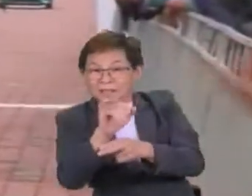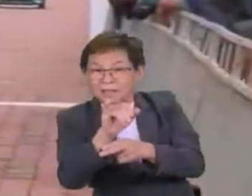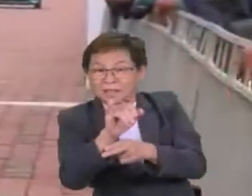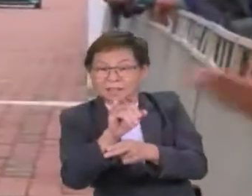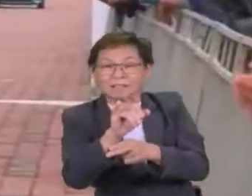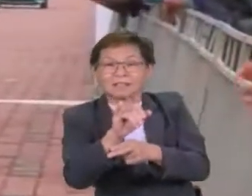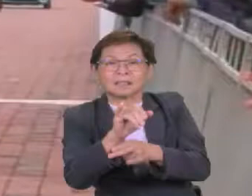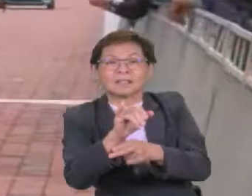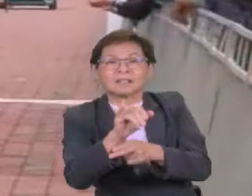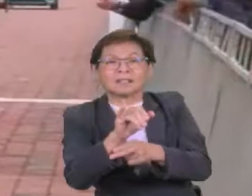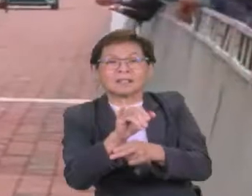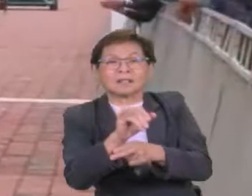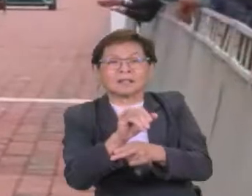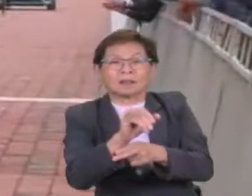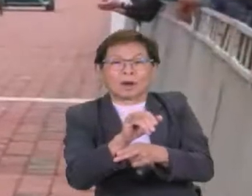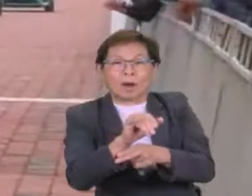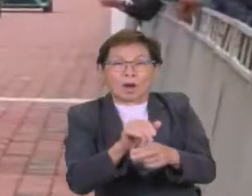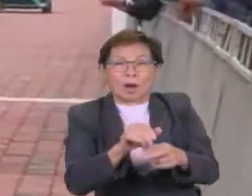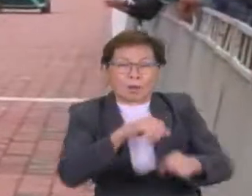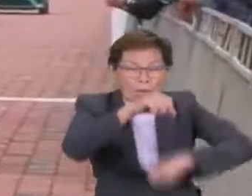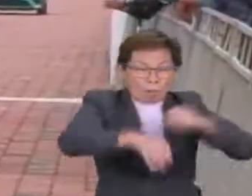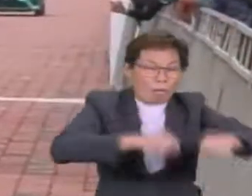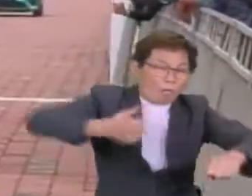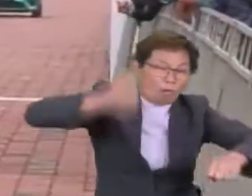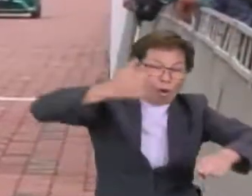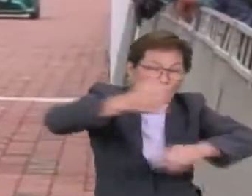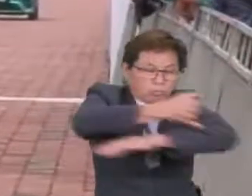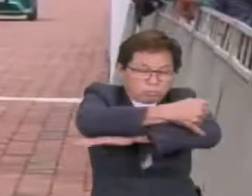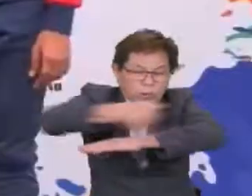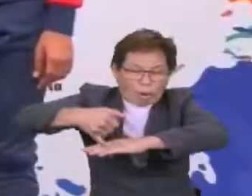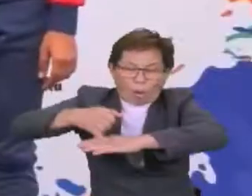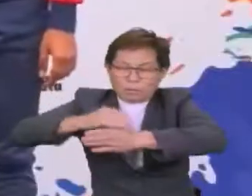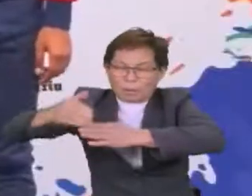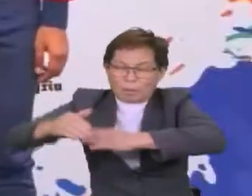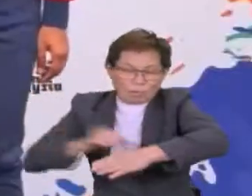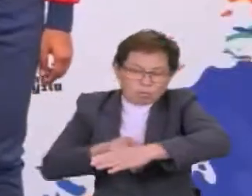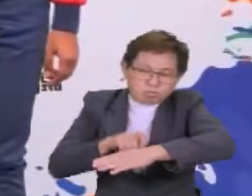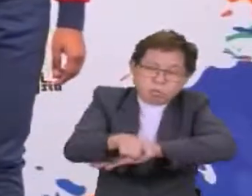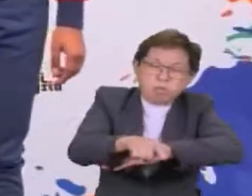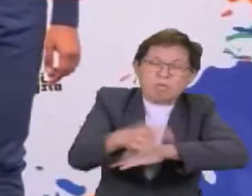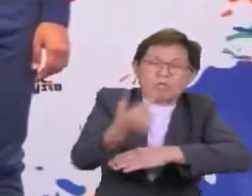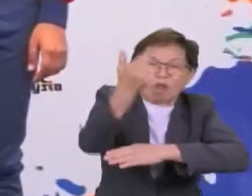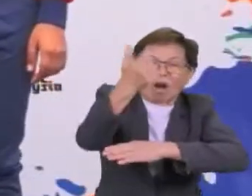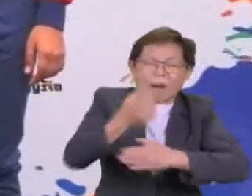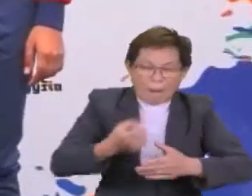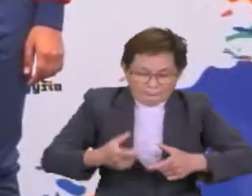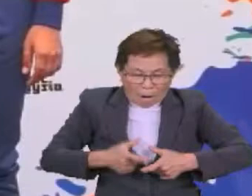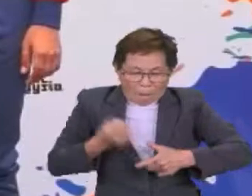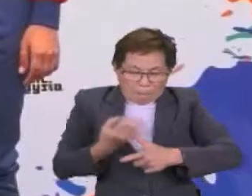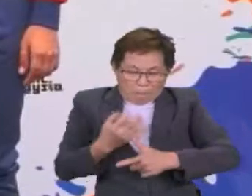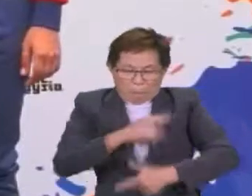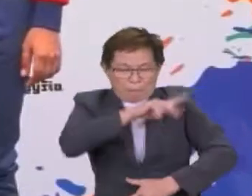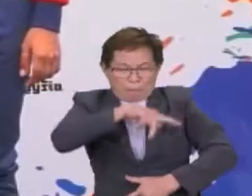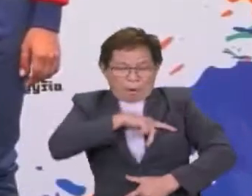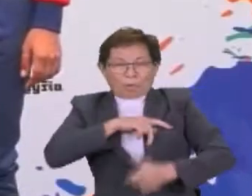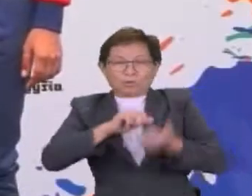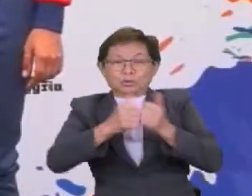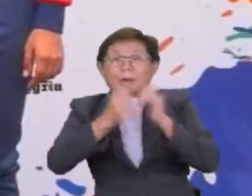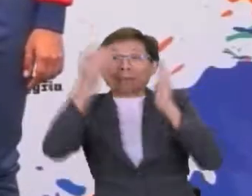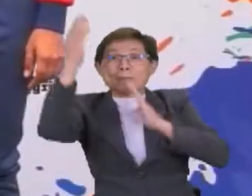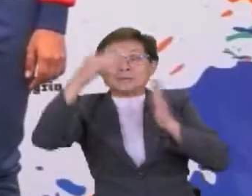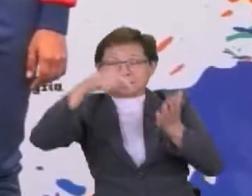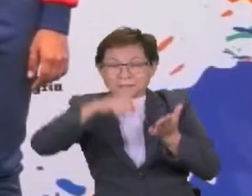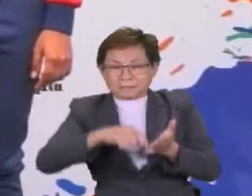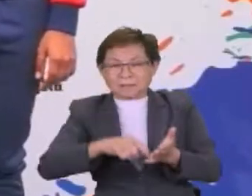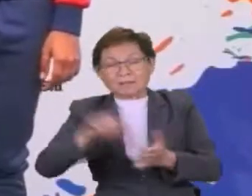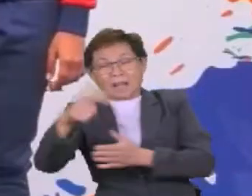Akma Muhammad Fuad yang menjadi penemu pertama melintasi garisan penamat ini emas ketika pribadi Siti Nur Adibah dalam edisi Sukma